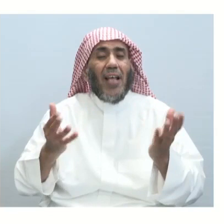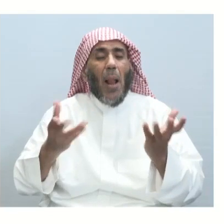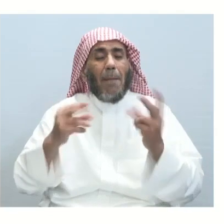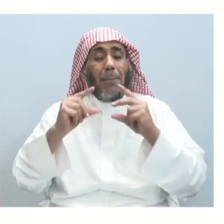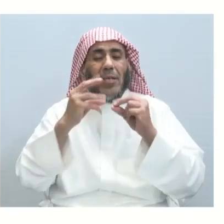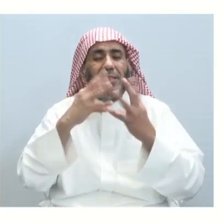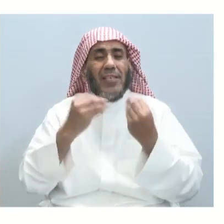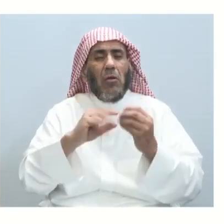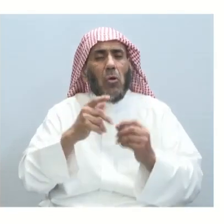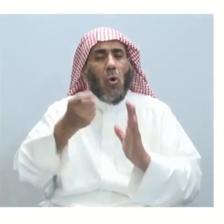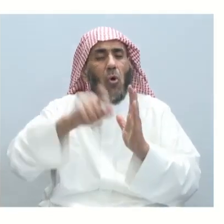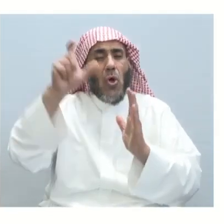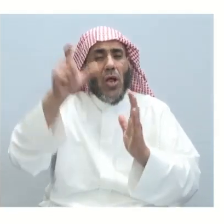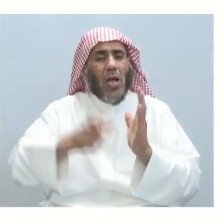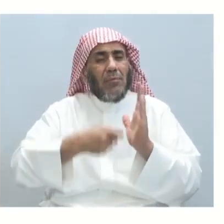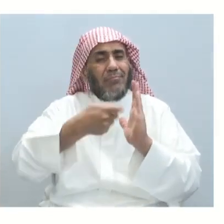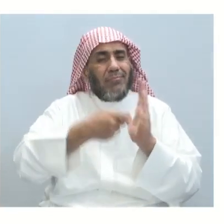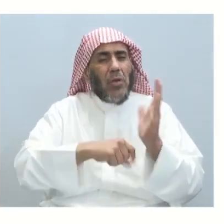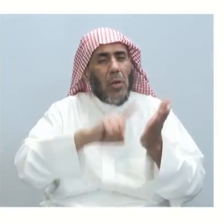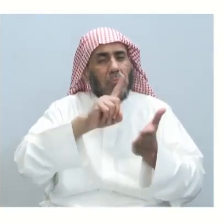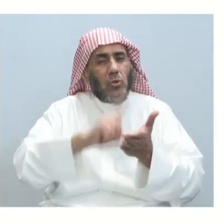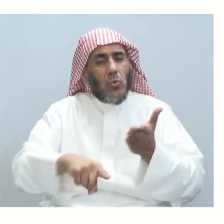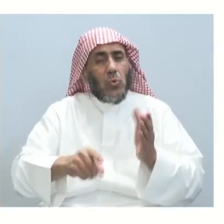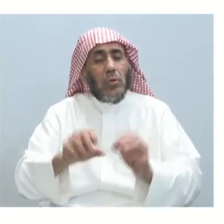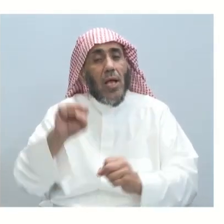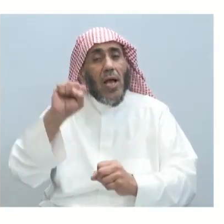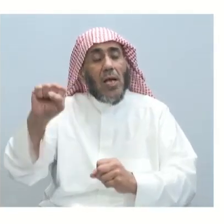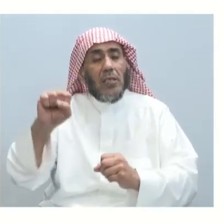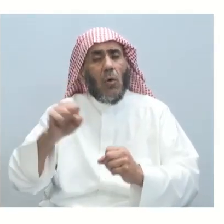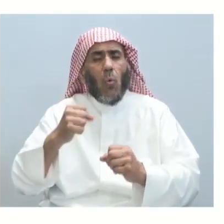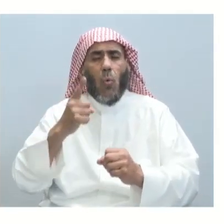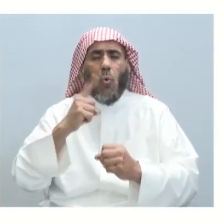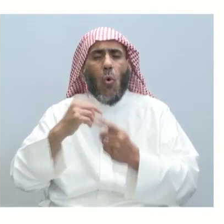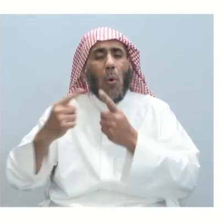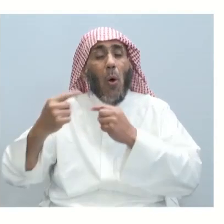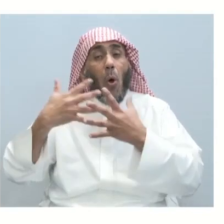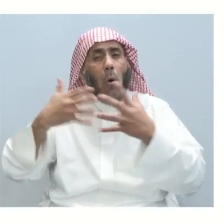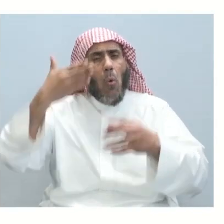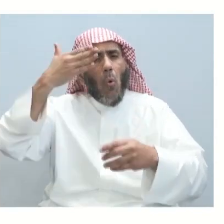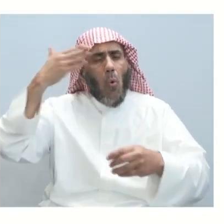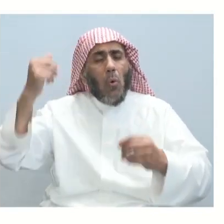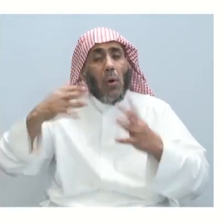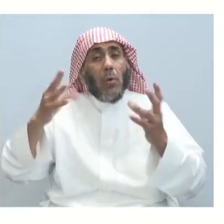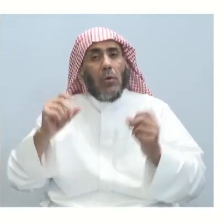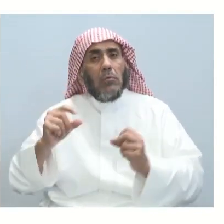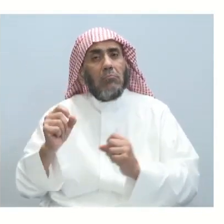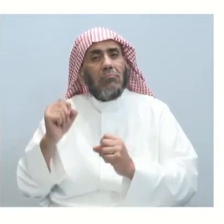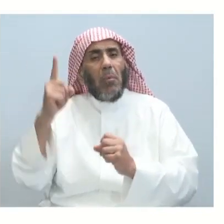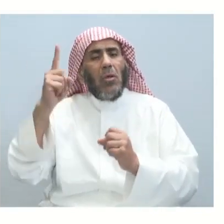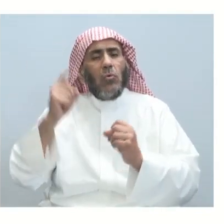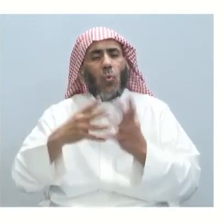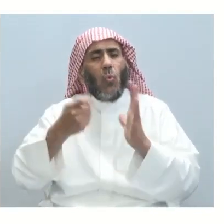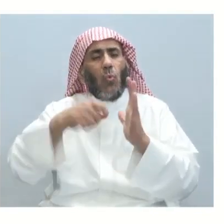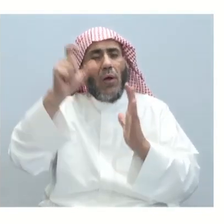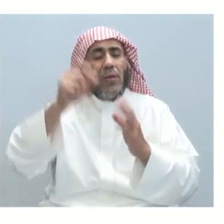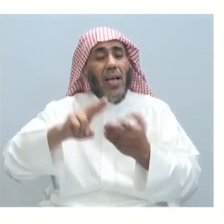ايضا لا ياتي كاتب ل وين الا بشروط معينه وايضا له له باع كبير جدا واصبح الكتاب تميزوا تميزا كبيرا جدا